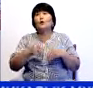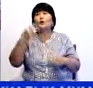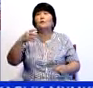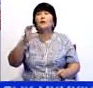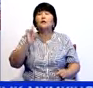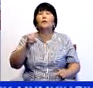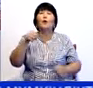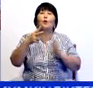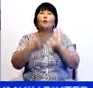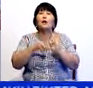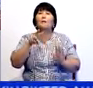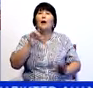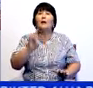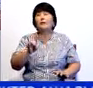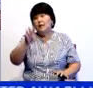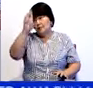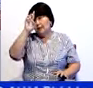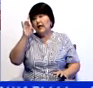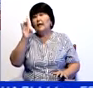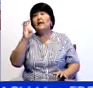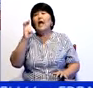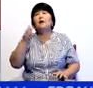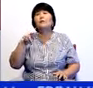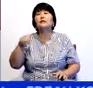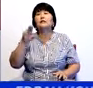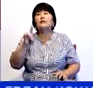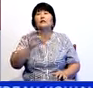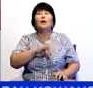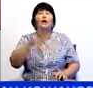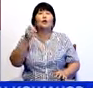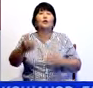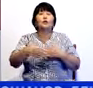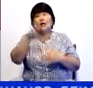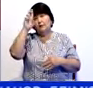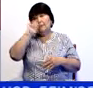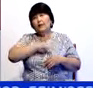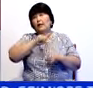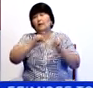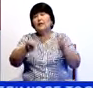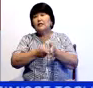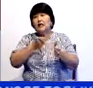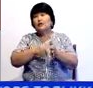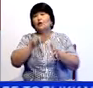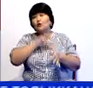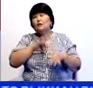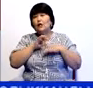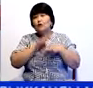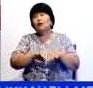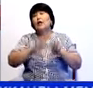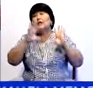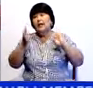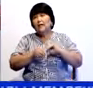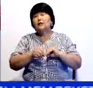сәуір мен 18 мамыр аралығында мемлекеттік рәміздерге байланысты 200-ге жуық мемлекеттік мекемеге зерделеу жұмыстарын жүргізді.